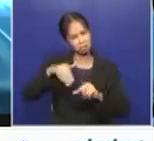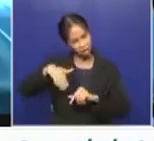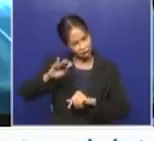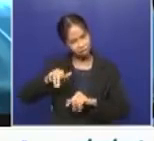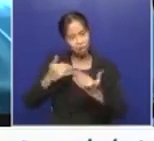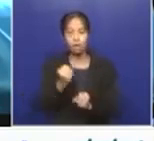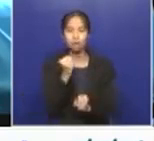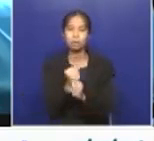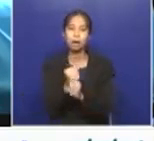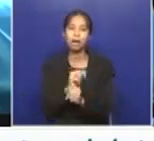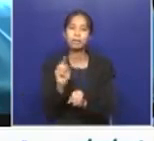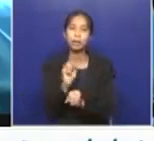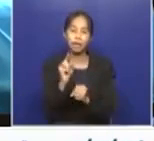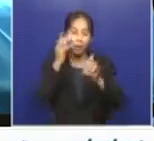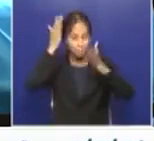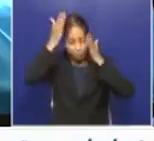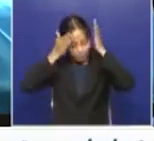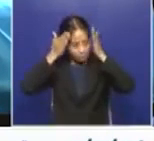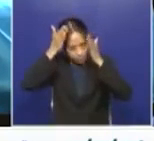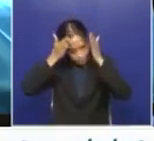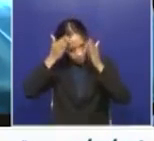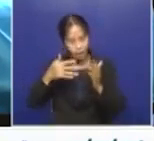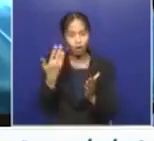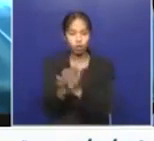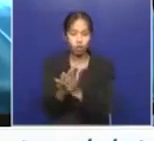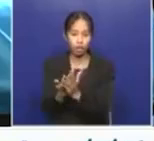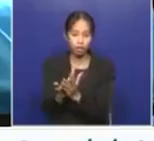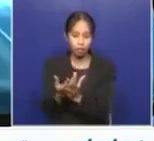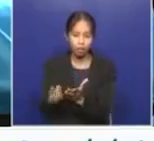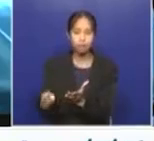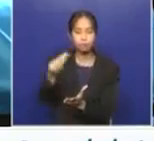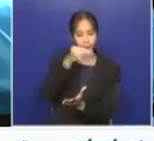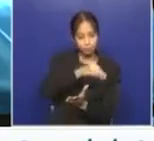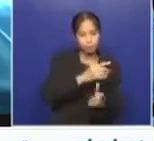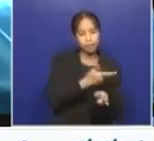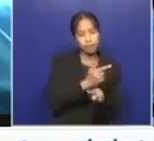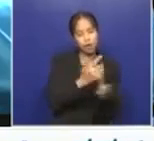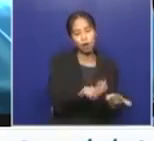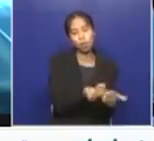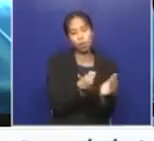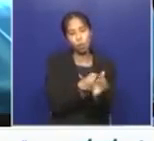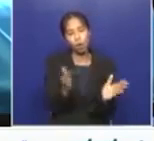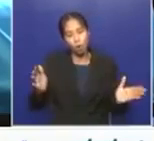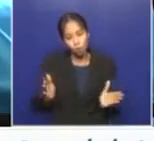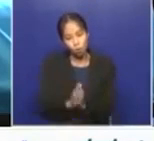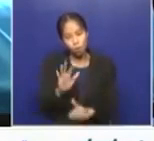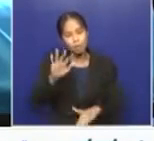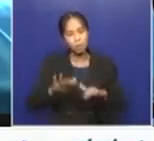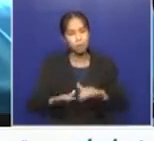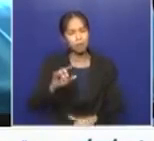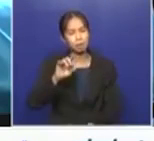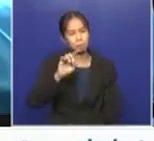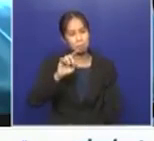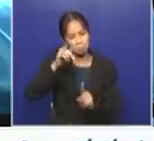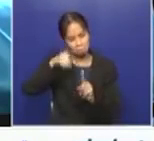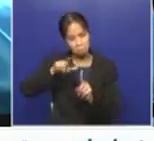ไปทำงานในประเทศมาเลเซียส่งรายได้กลับมาดูแลครอบครัวรวมเป็นรายได้ของประเทศปีละหลายพันล้าน